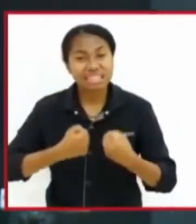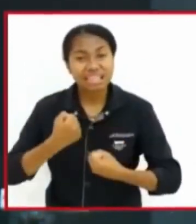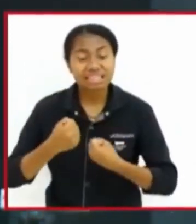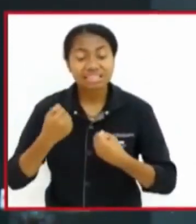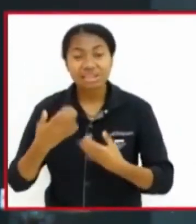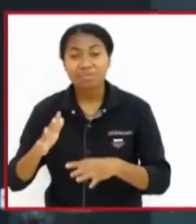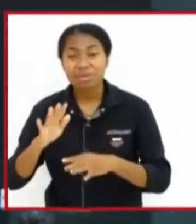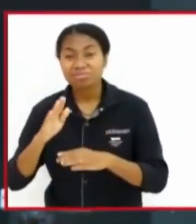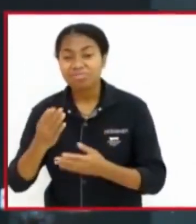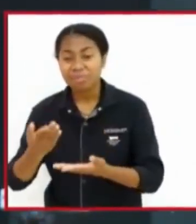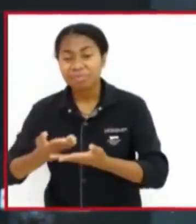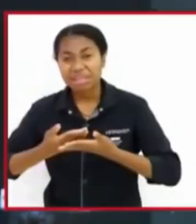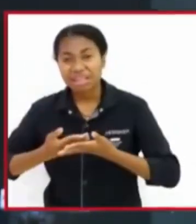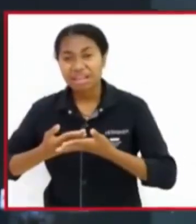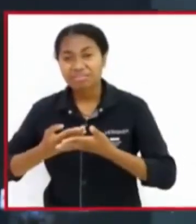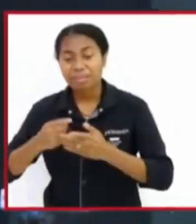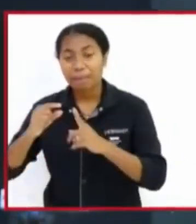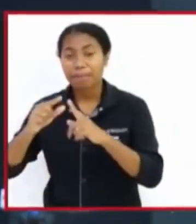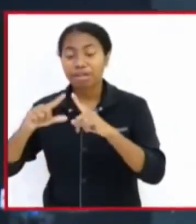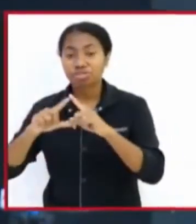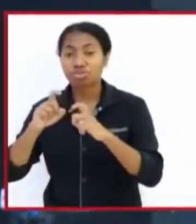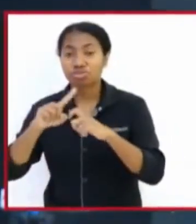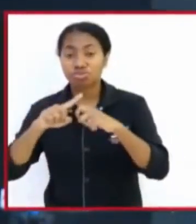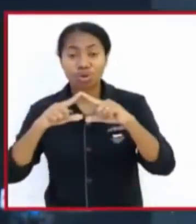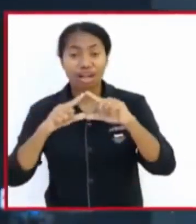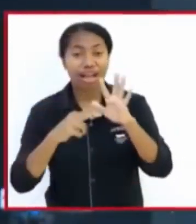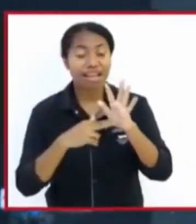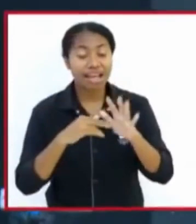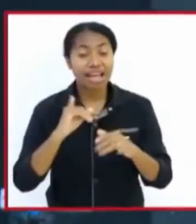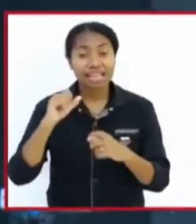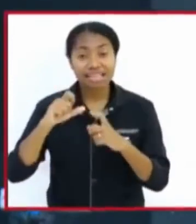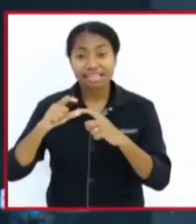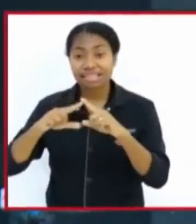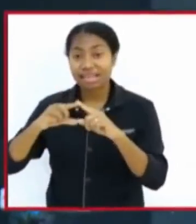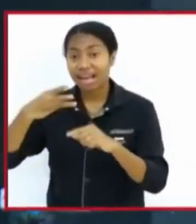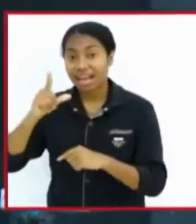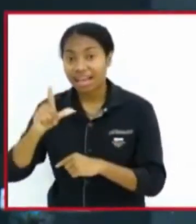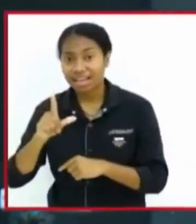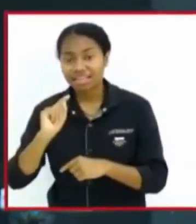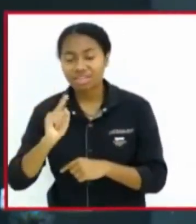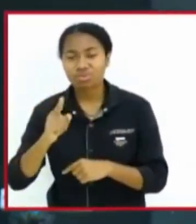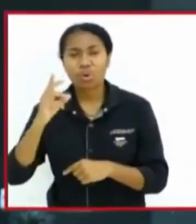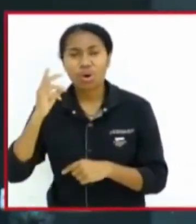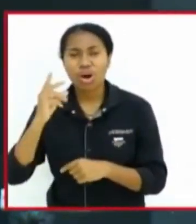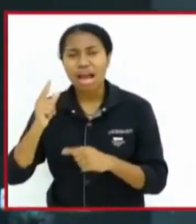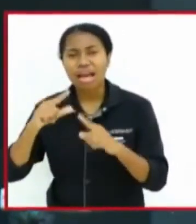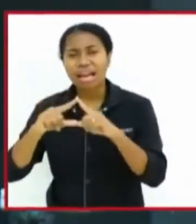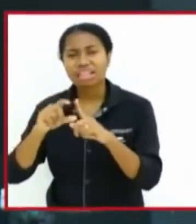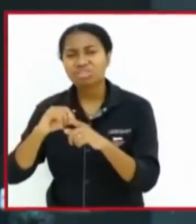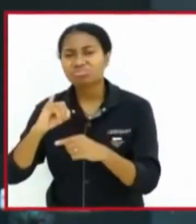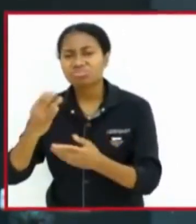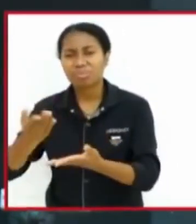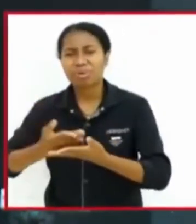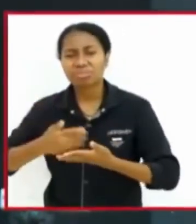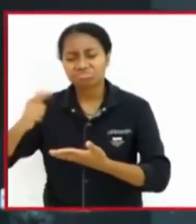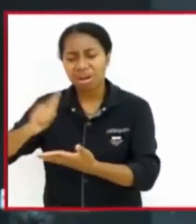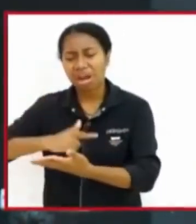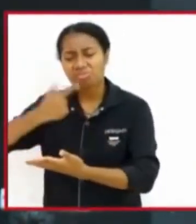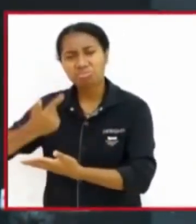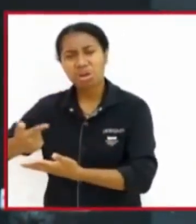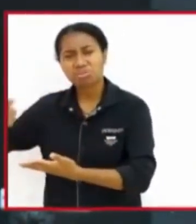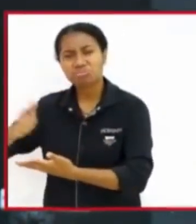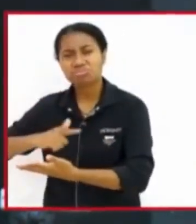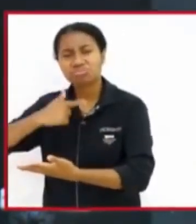semangat kepada pasukan Israel radio-radio Israel mengumandangkan lagu the bridge on the